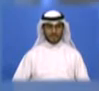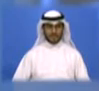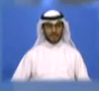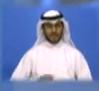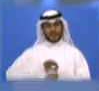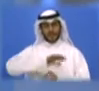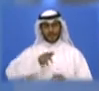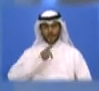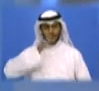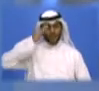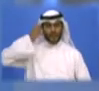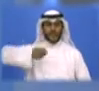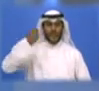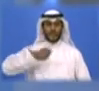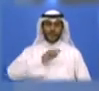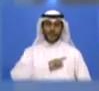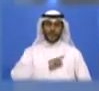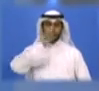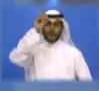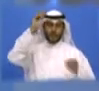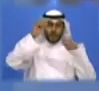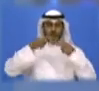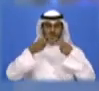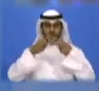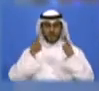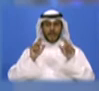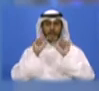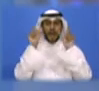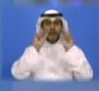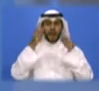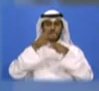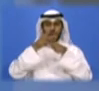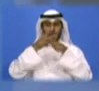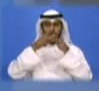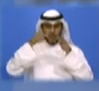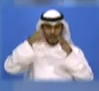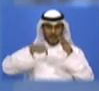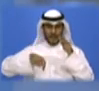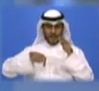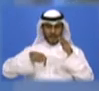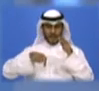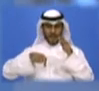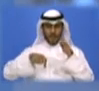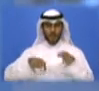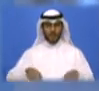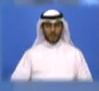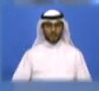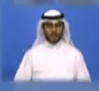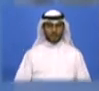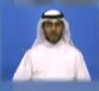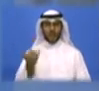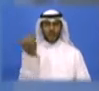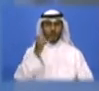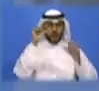سيداتي وسادتي، السلام عليكم ورحمة الله وبركاته. أهلا ومرحبا بكم في نشرتنا الأخبارية المحلية من تلفزيون دولة الكويت إلى